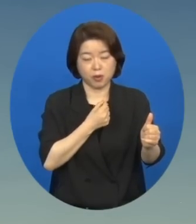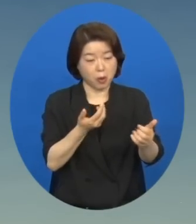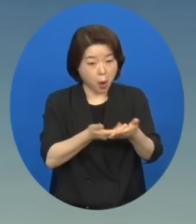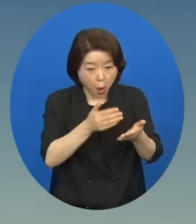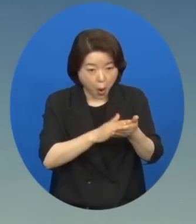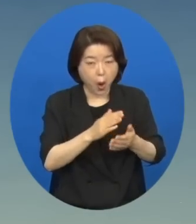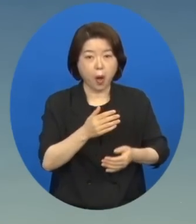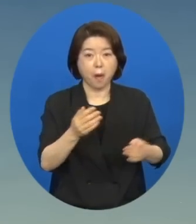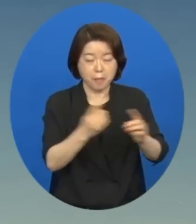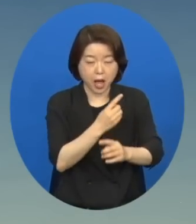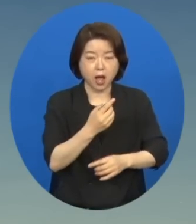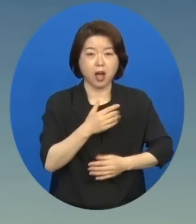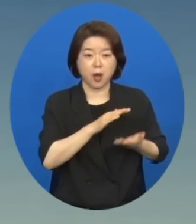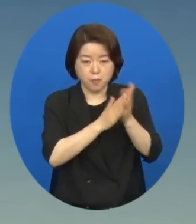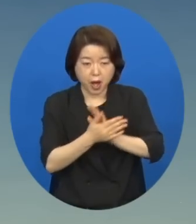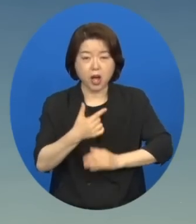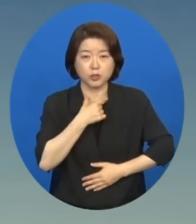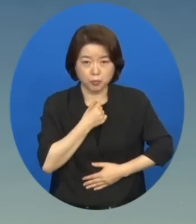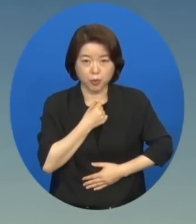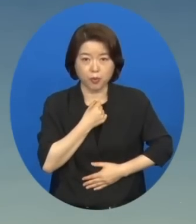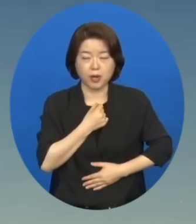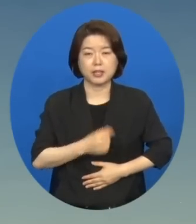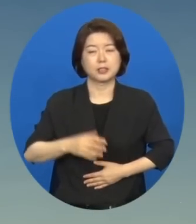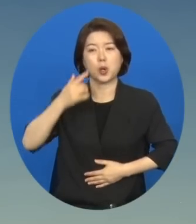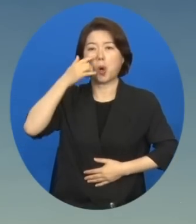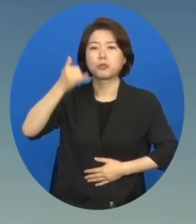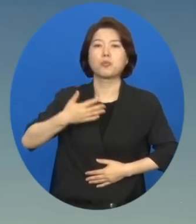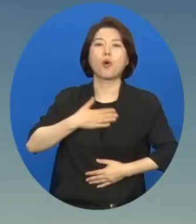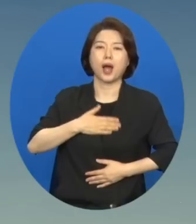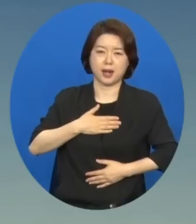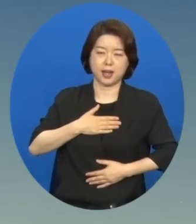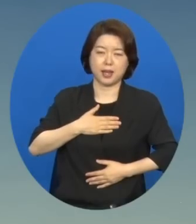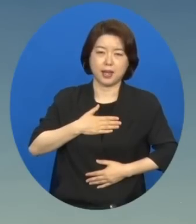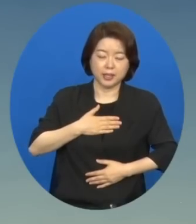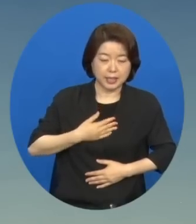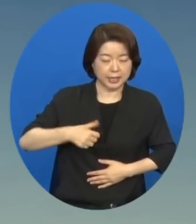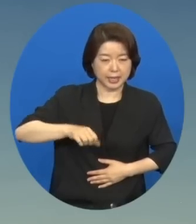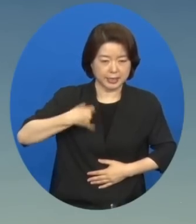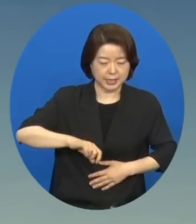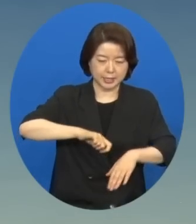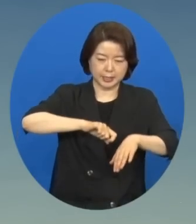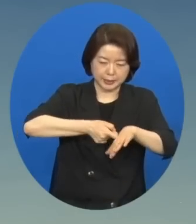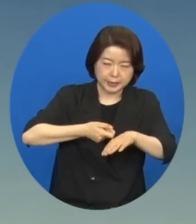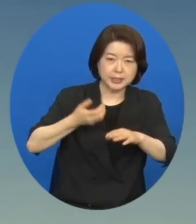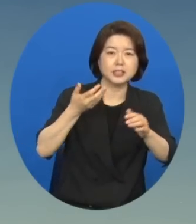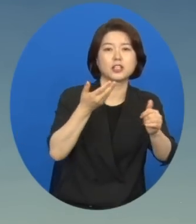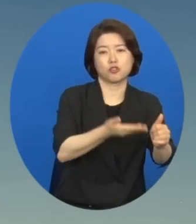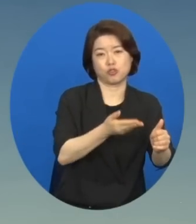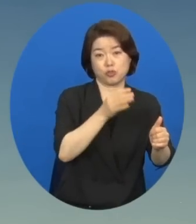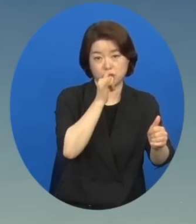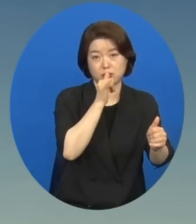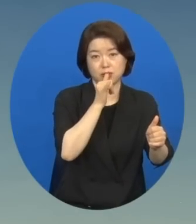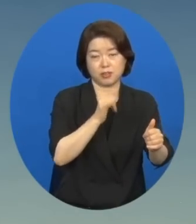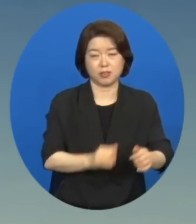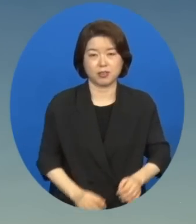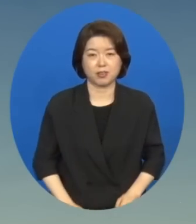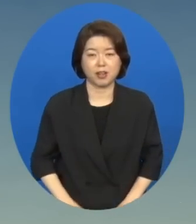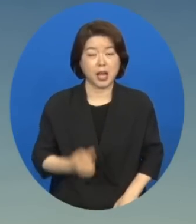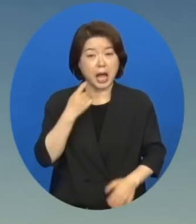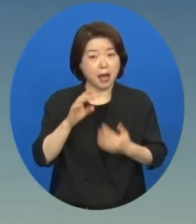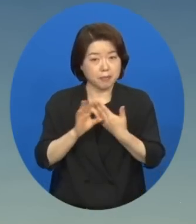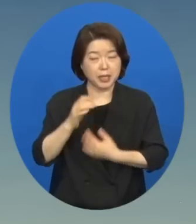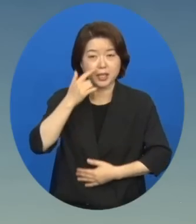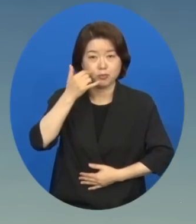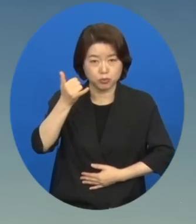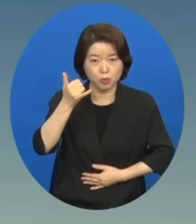있는데 그걸 부모가 아니까 어떨 때는 자녀에게 징계하기까지 하는 거죠. 근데 만약에